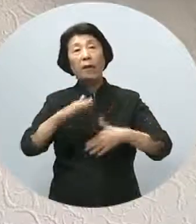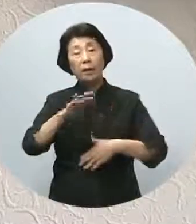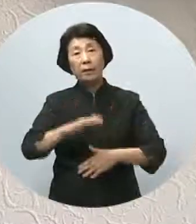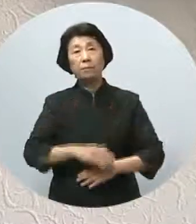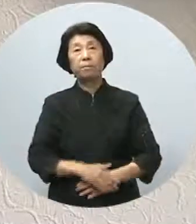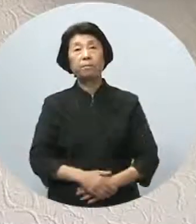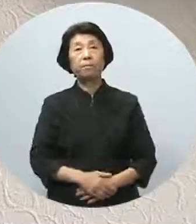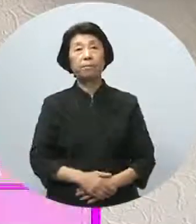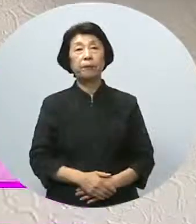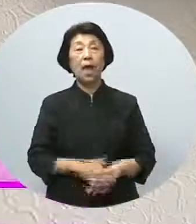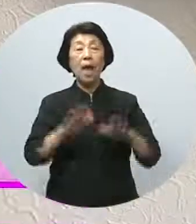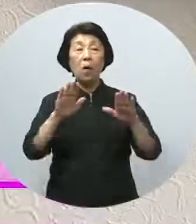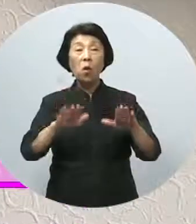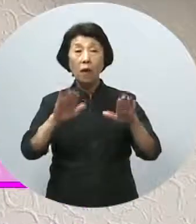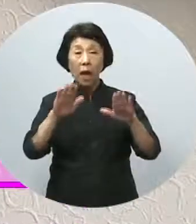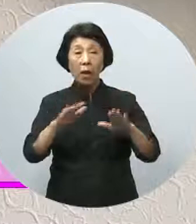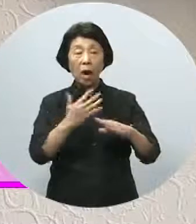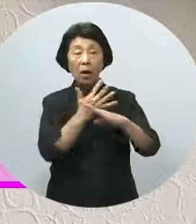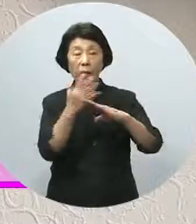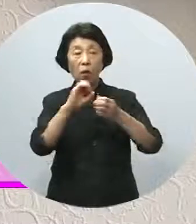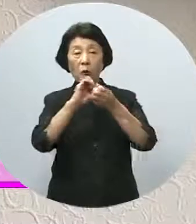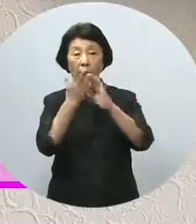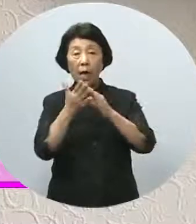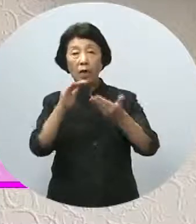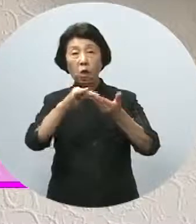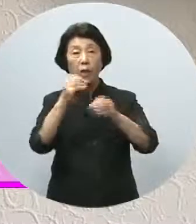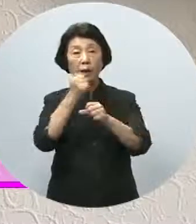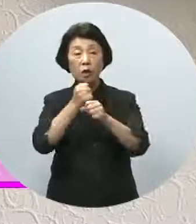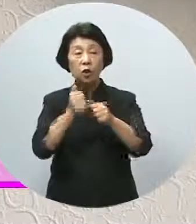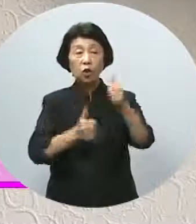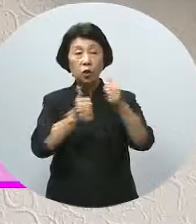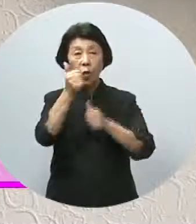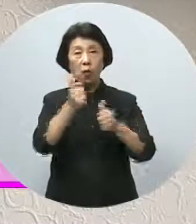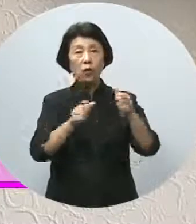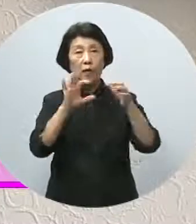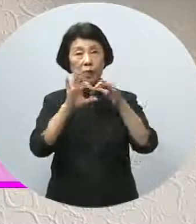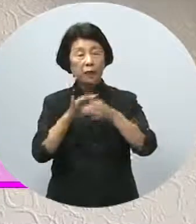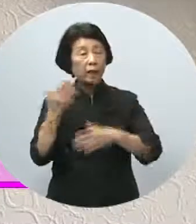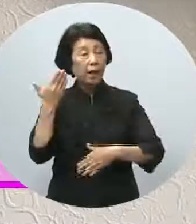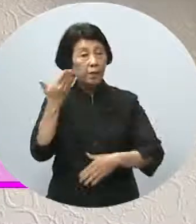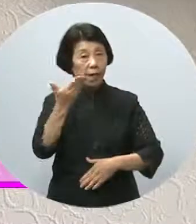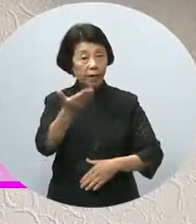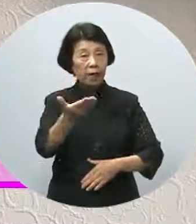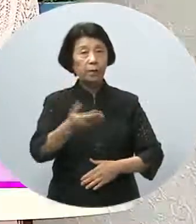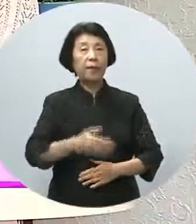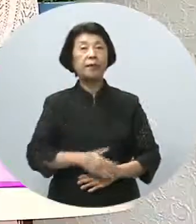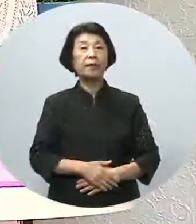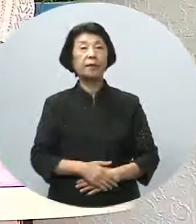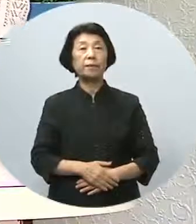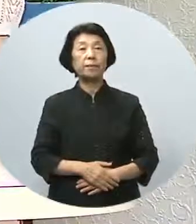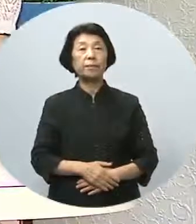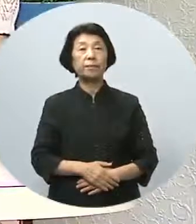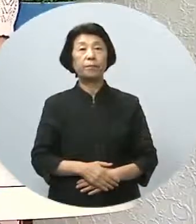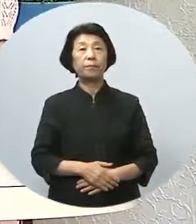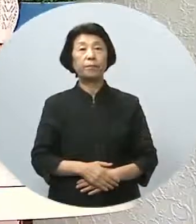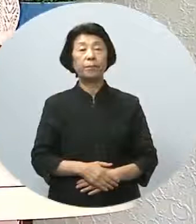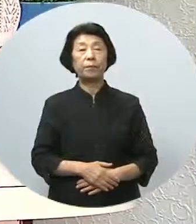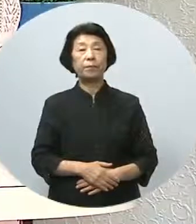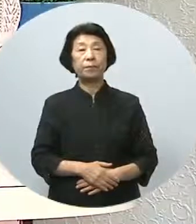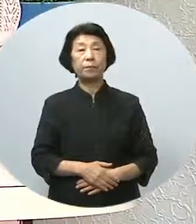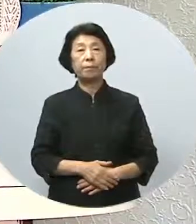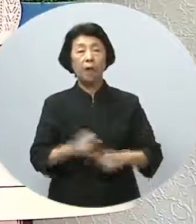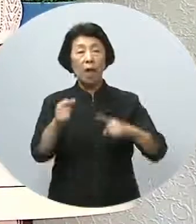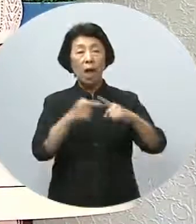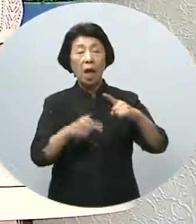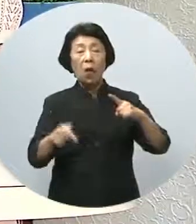です今回は緑と花のまちづくりコンクールについて伺います2乗に